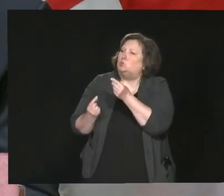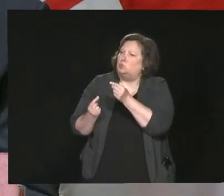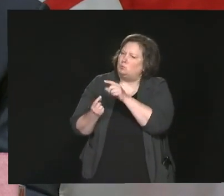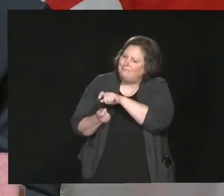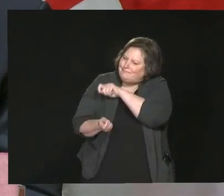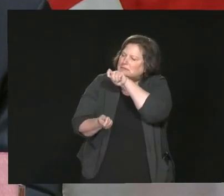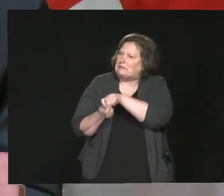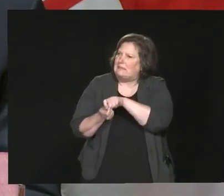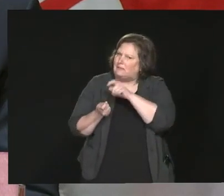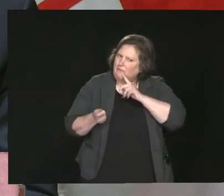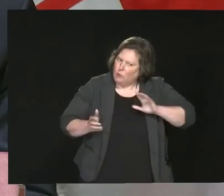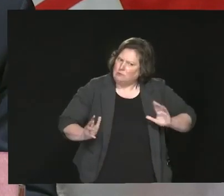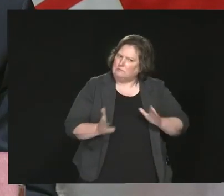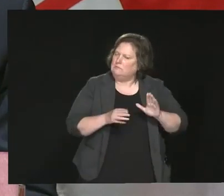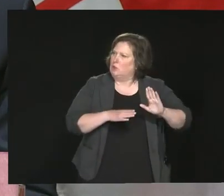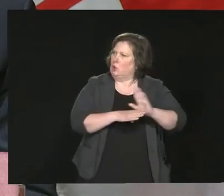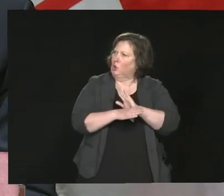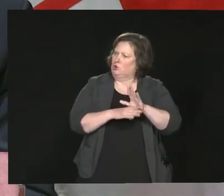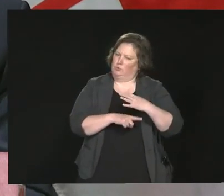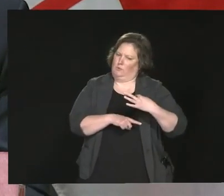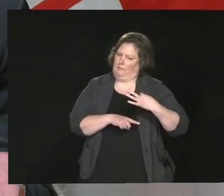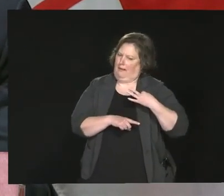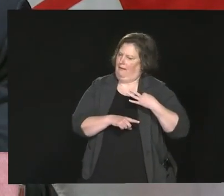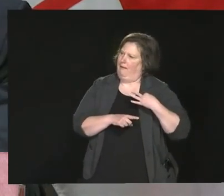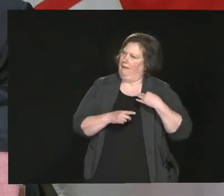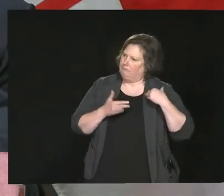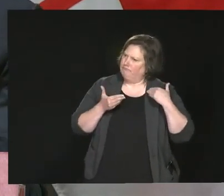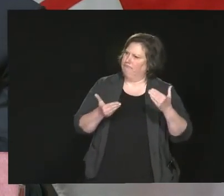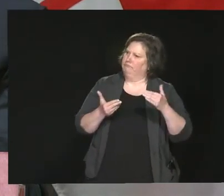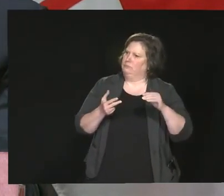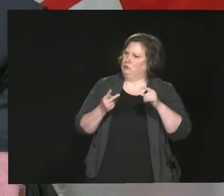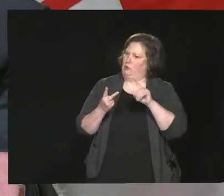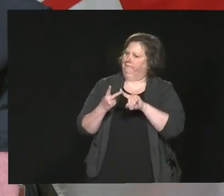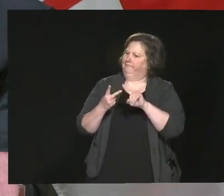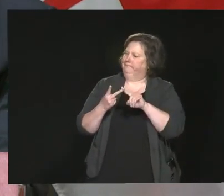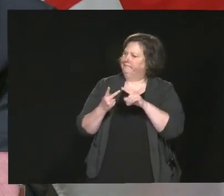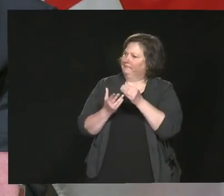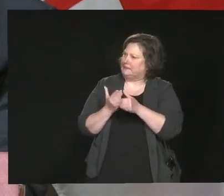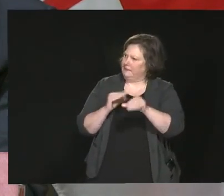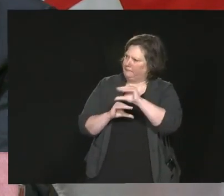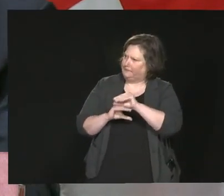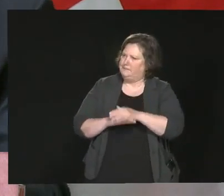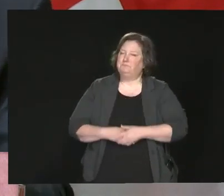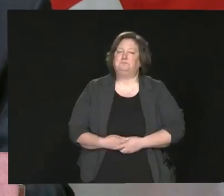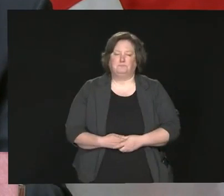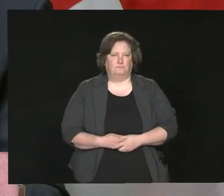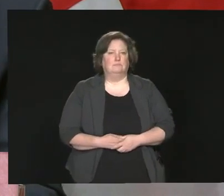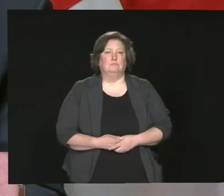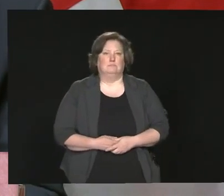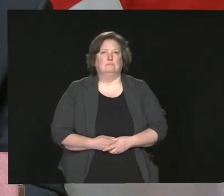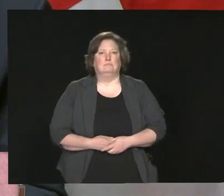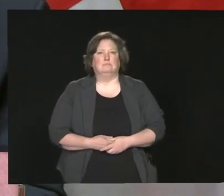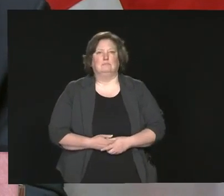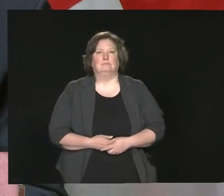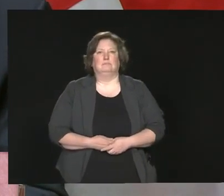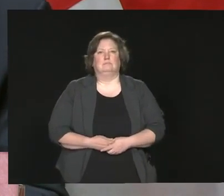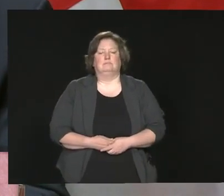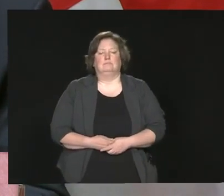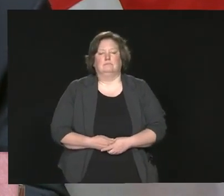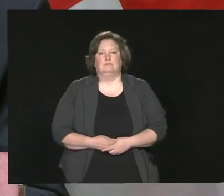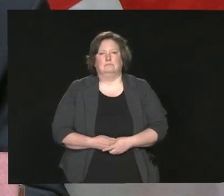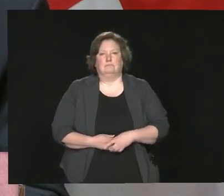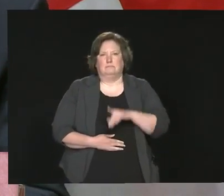La réponse, je dirais, c'est, pour utiliser des termes économiques, c'est à la fois la diversité et l'efficacité. Parce qu'il faut reconnaître, et M.